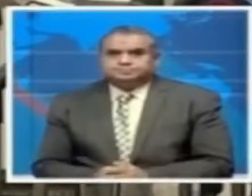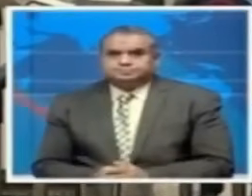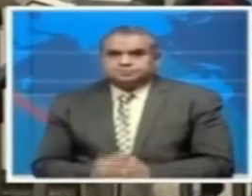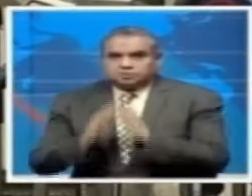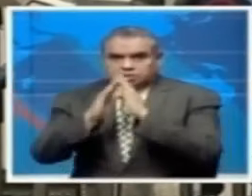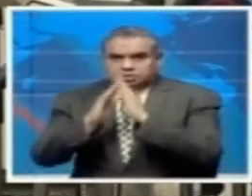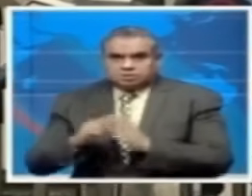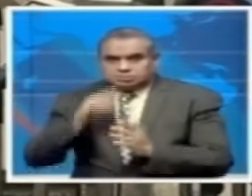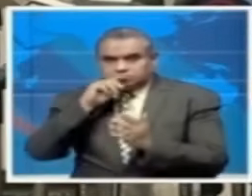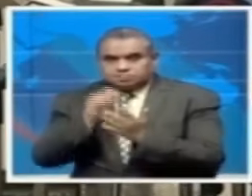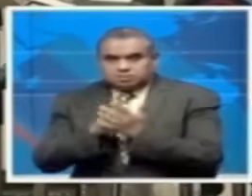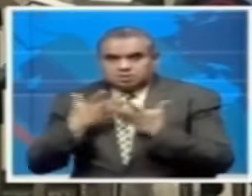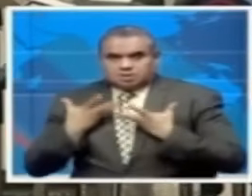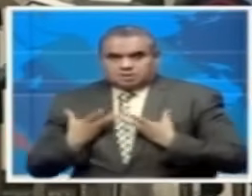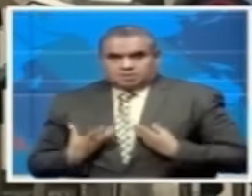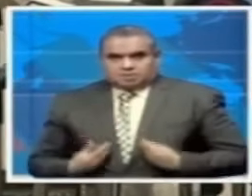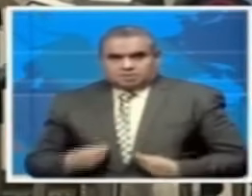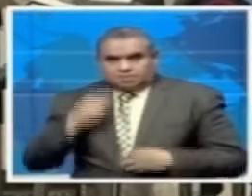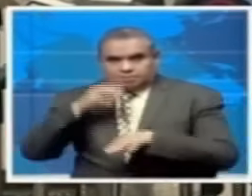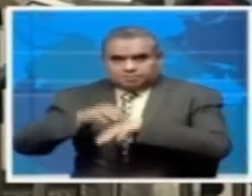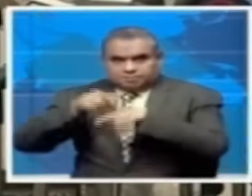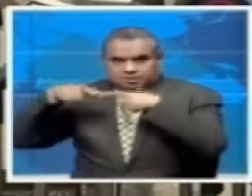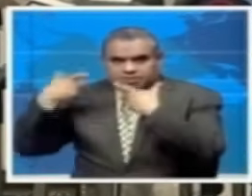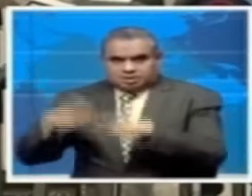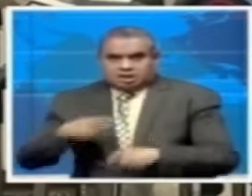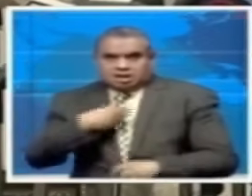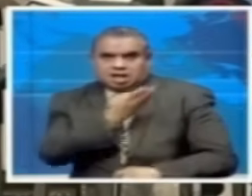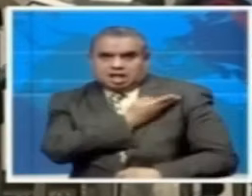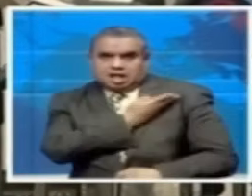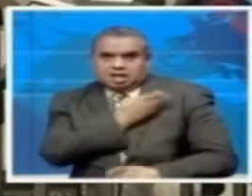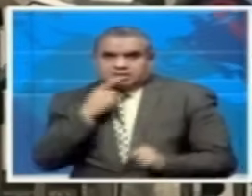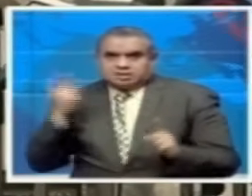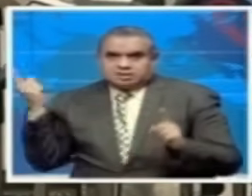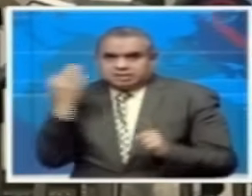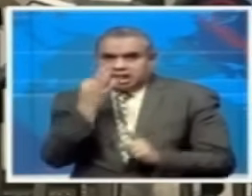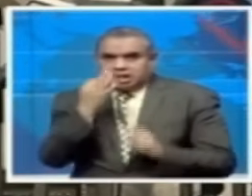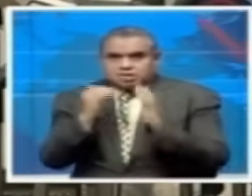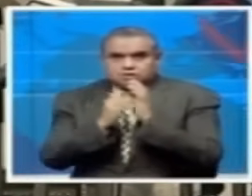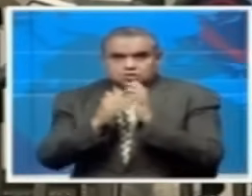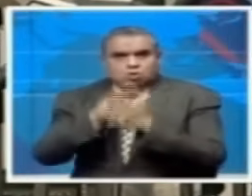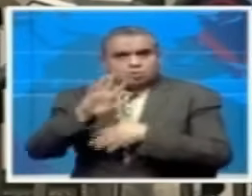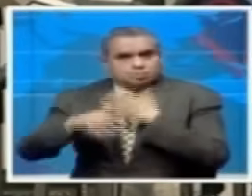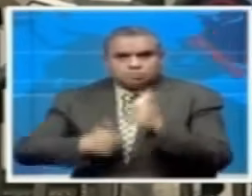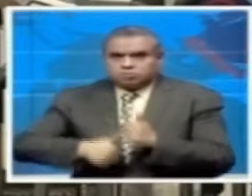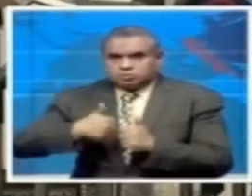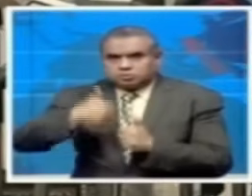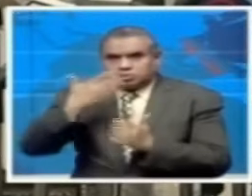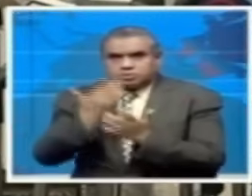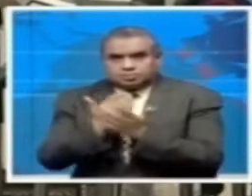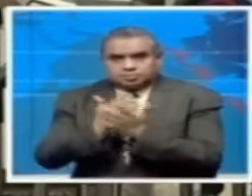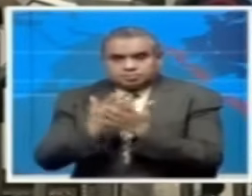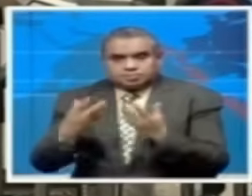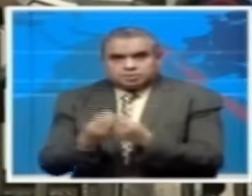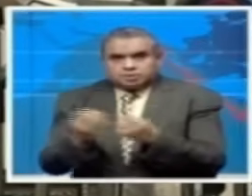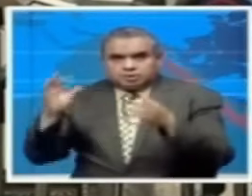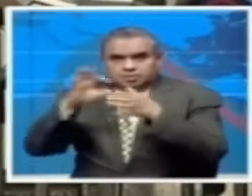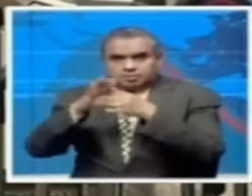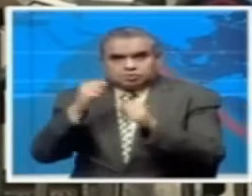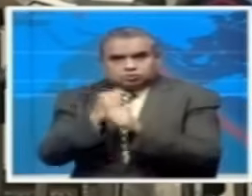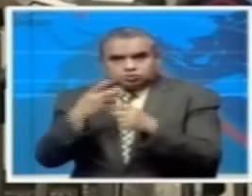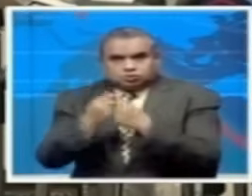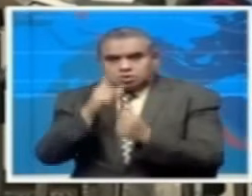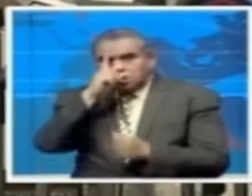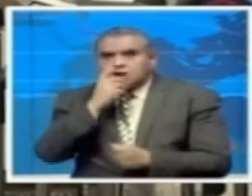مصر تؤكد أن الهدنة الإنسانية في غزة سارية لليوم الثالث دون عوائق بفضل جهود مكثفة بالتعاون مع